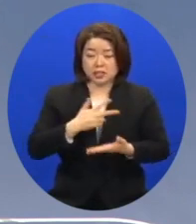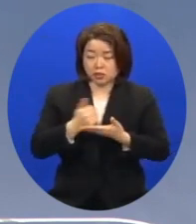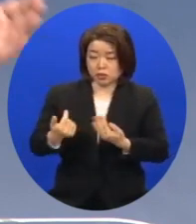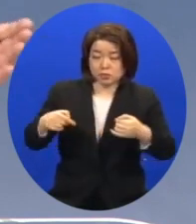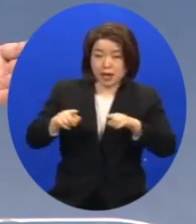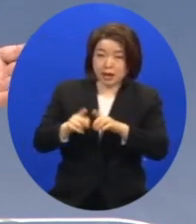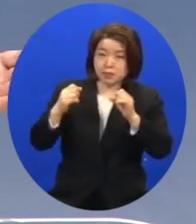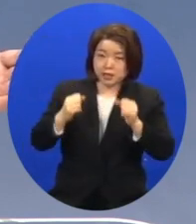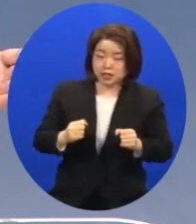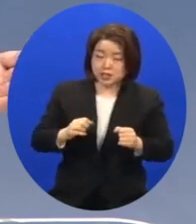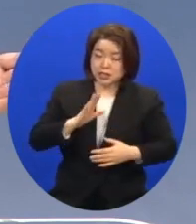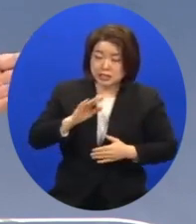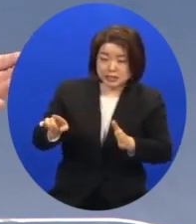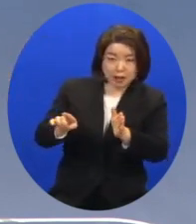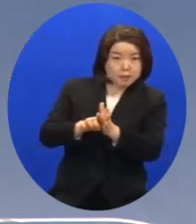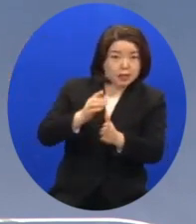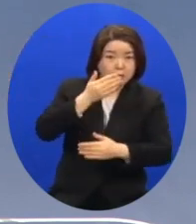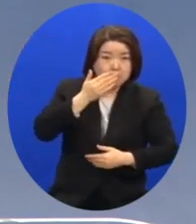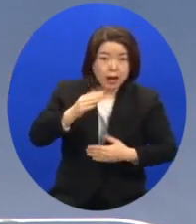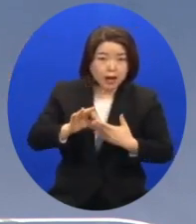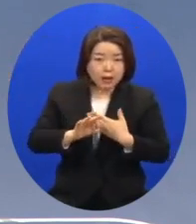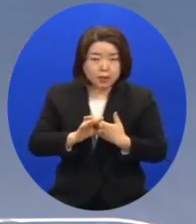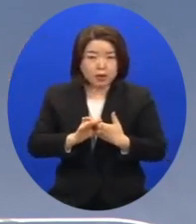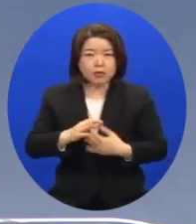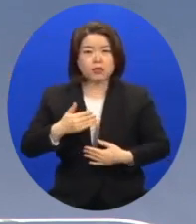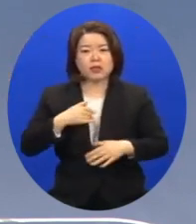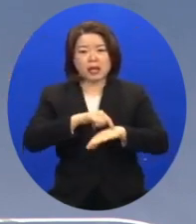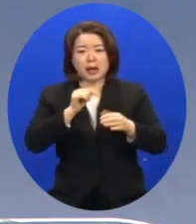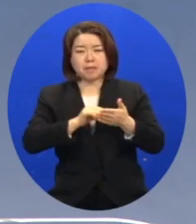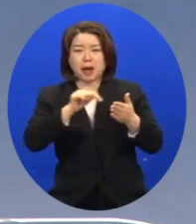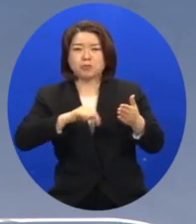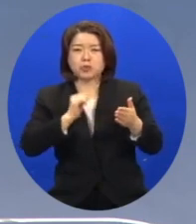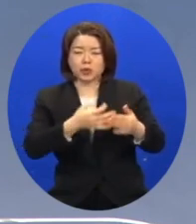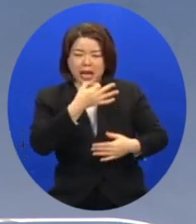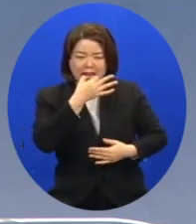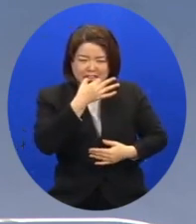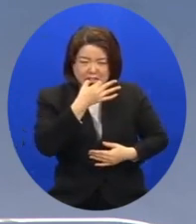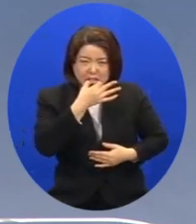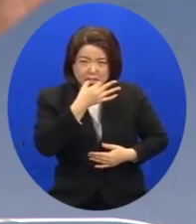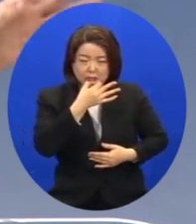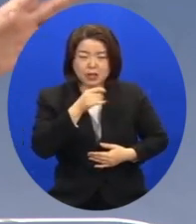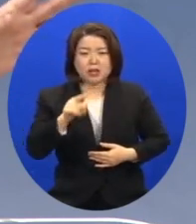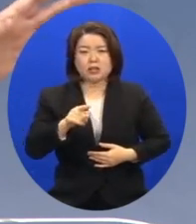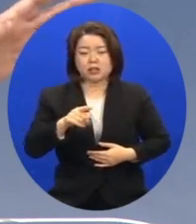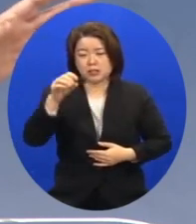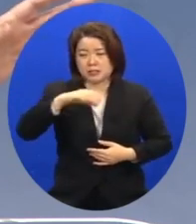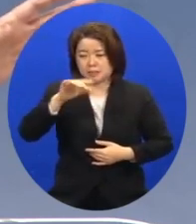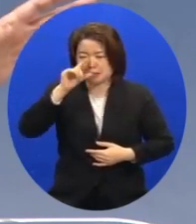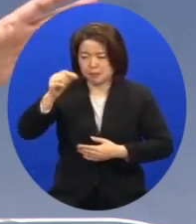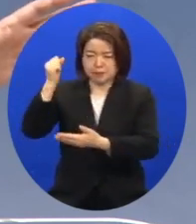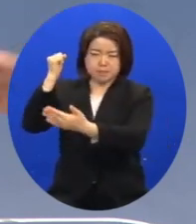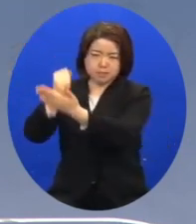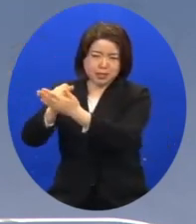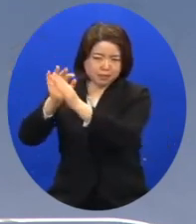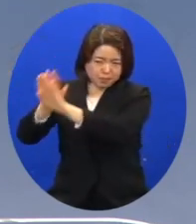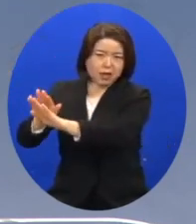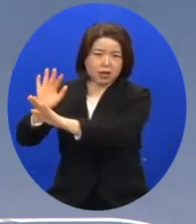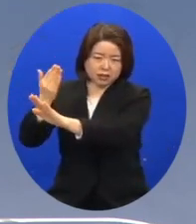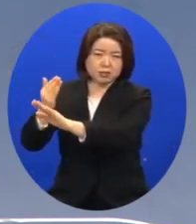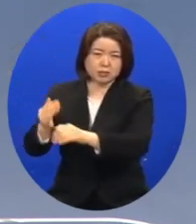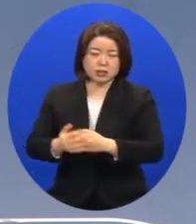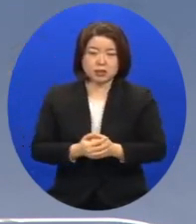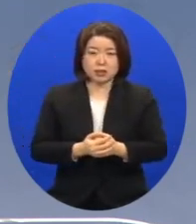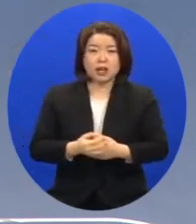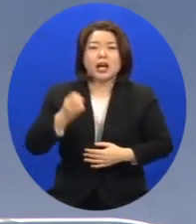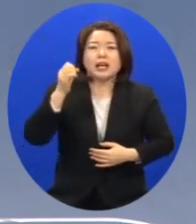계시는 것이 진짜 믿어 지니까 내 마음에 욕심 과 정려원 십자가에 못 박은 거예요 그리고 오직